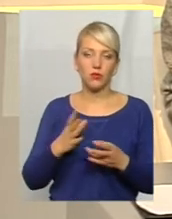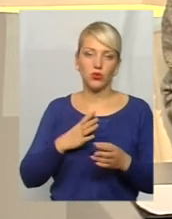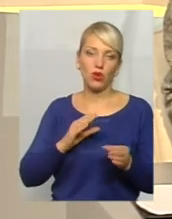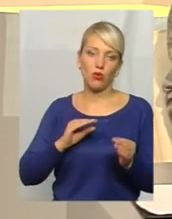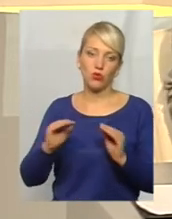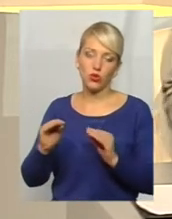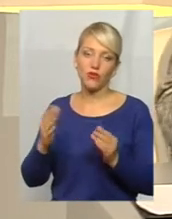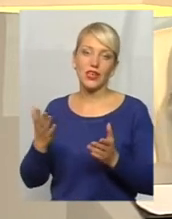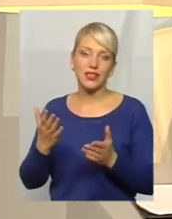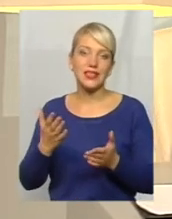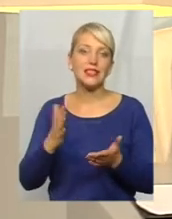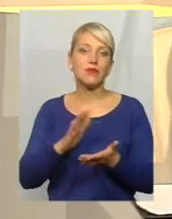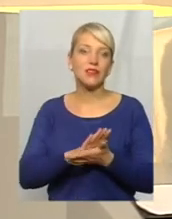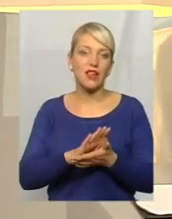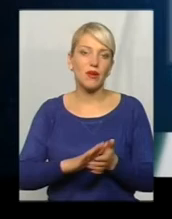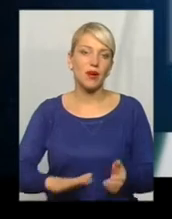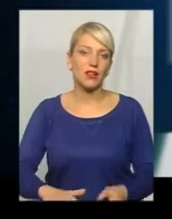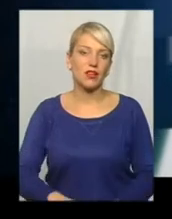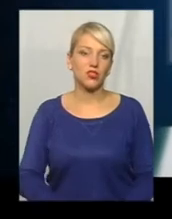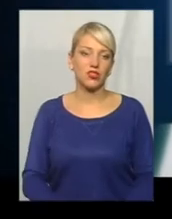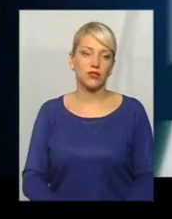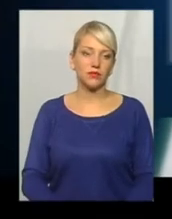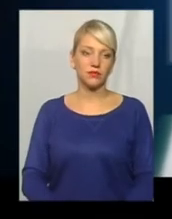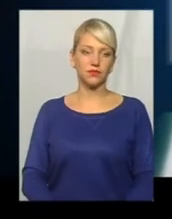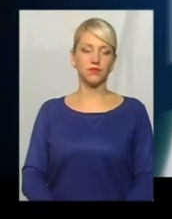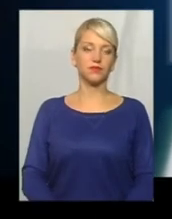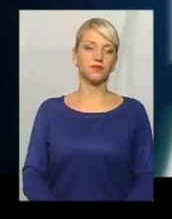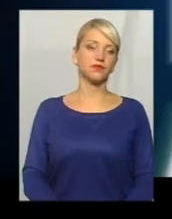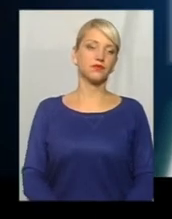ті сміттєві майданчики? Нічого не.